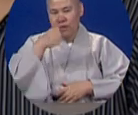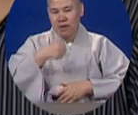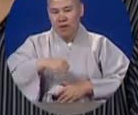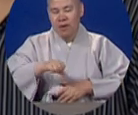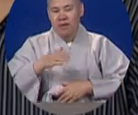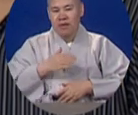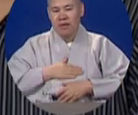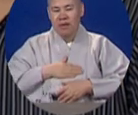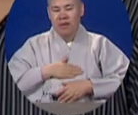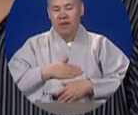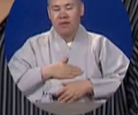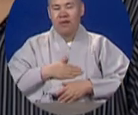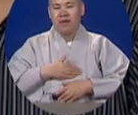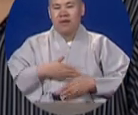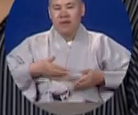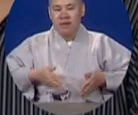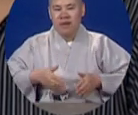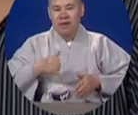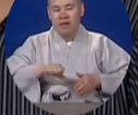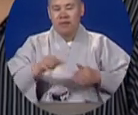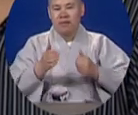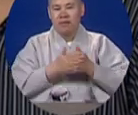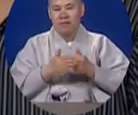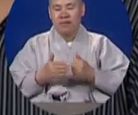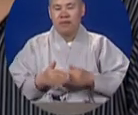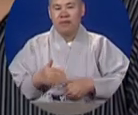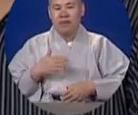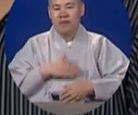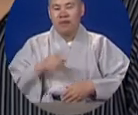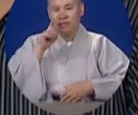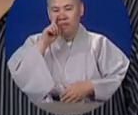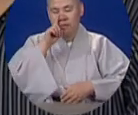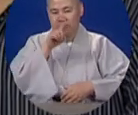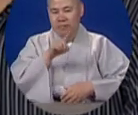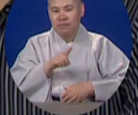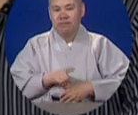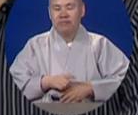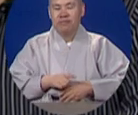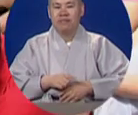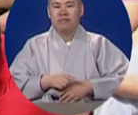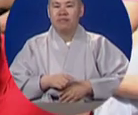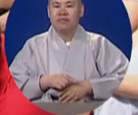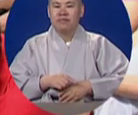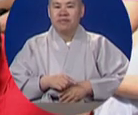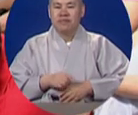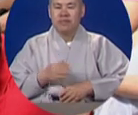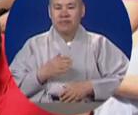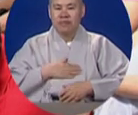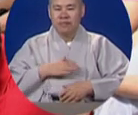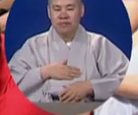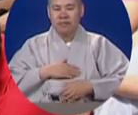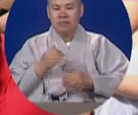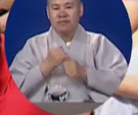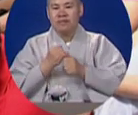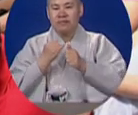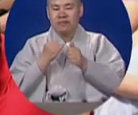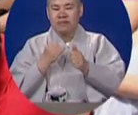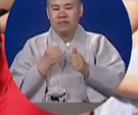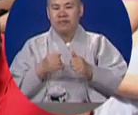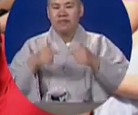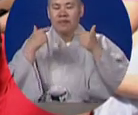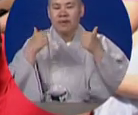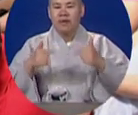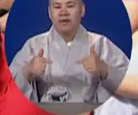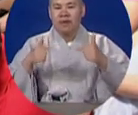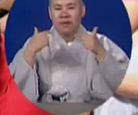수가 없는 거다 이 말이에요 어떤 분이 있었는데 자기 남편이 항상